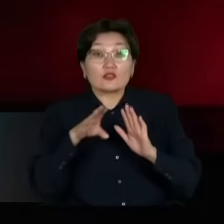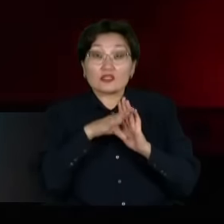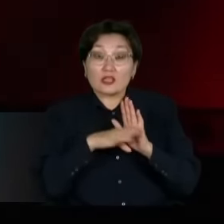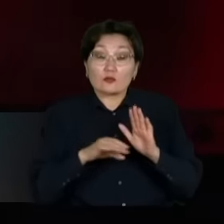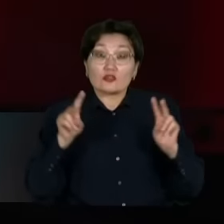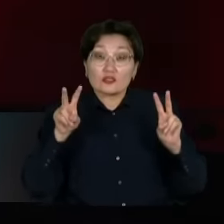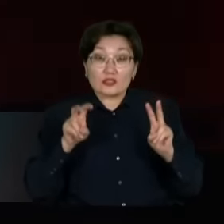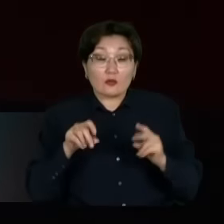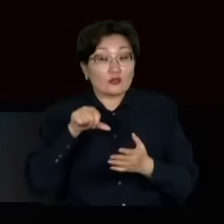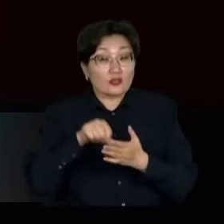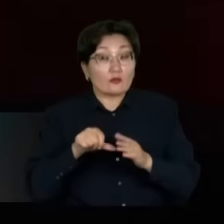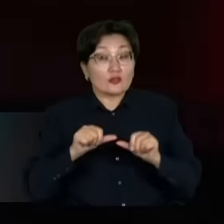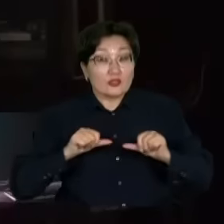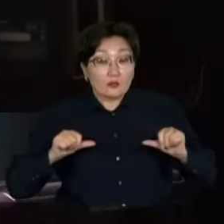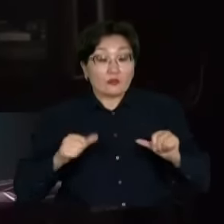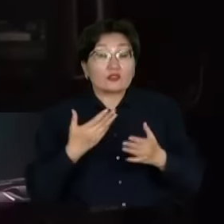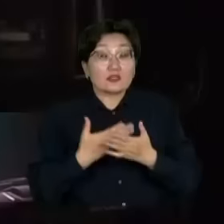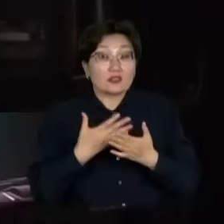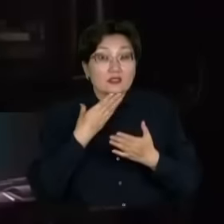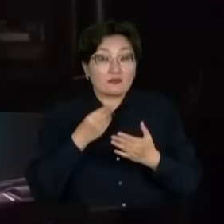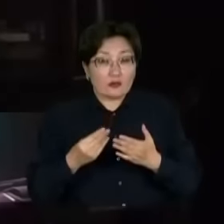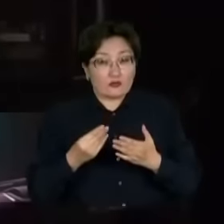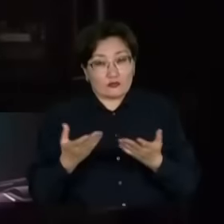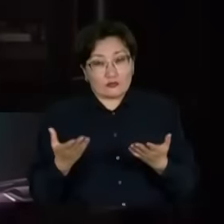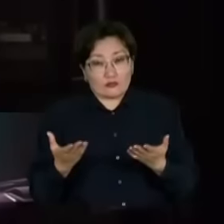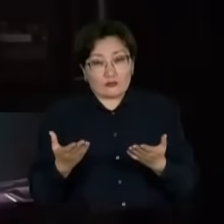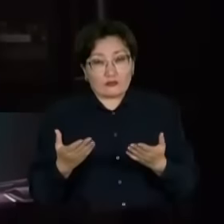жанра члены жюри также проявили свою